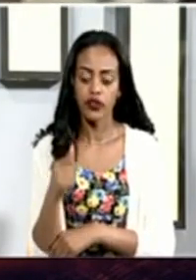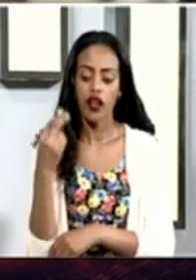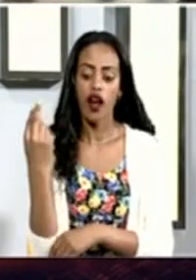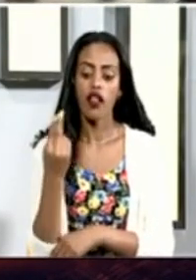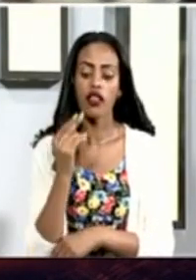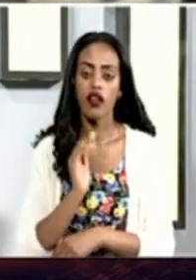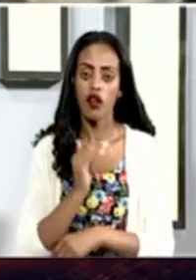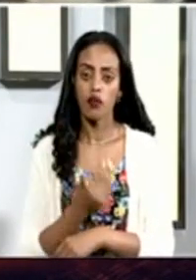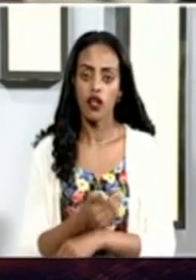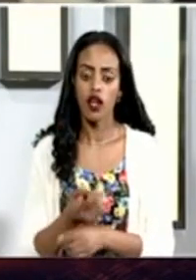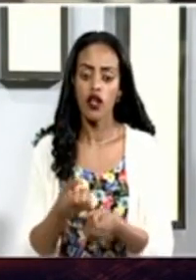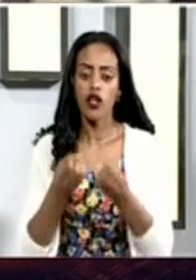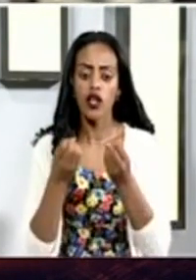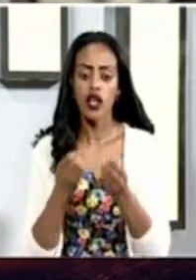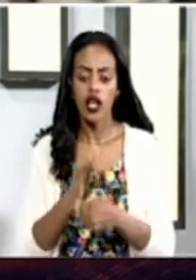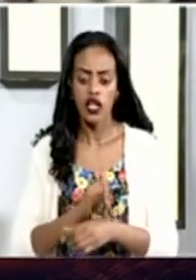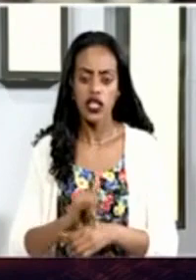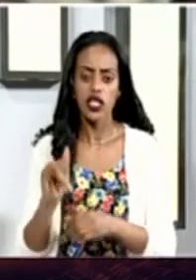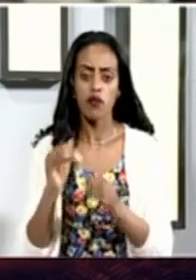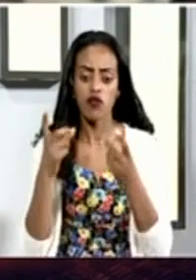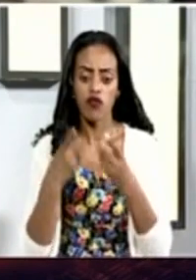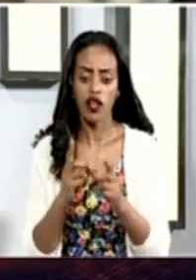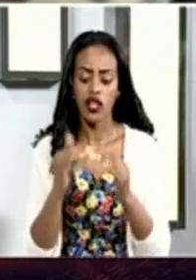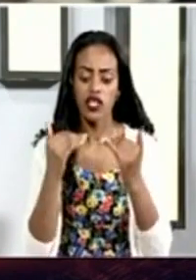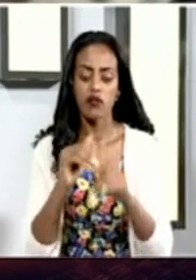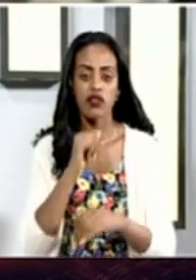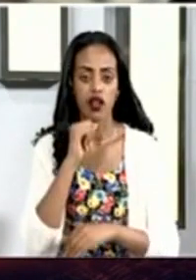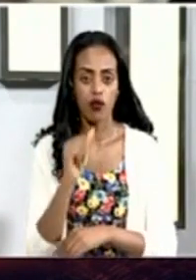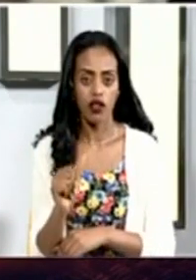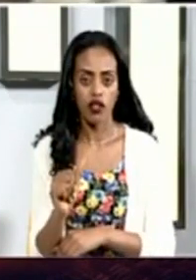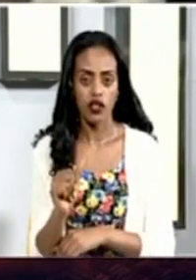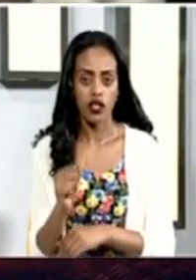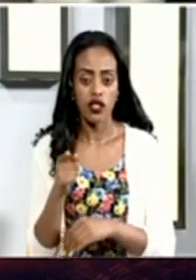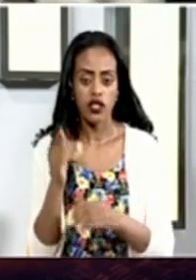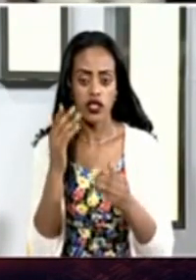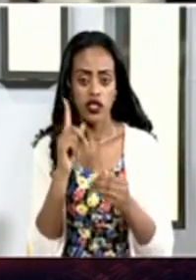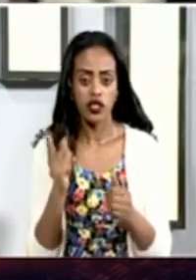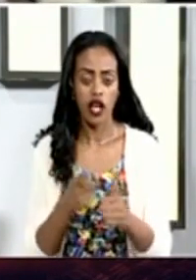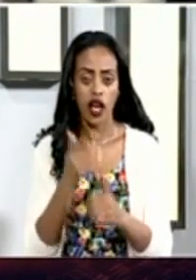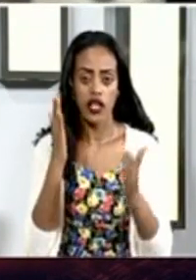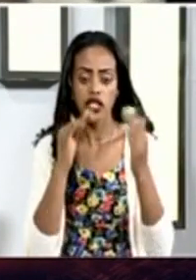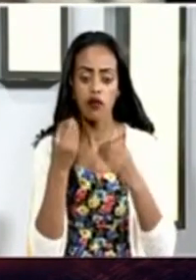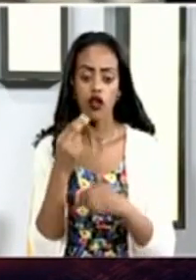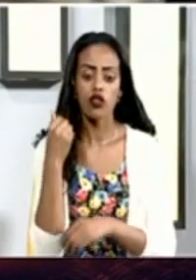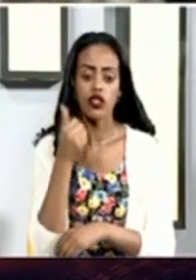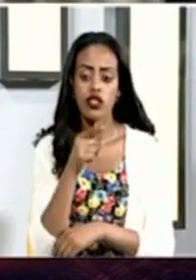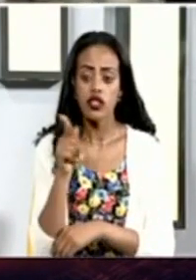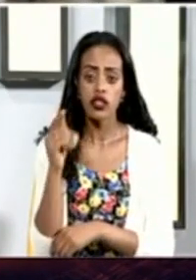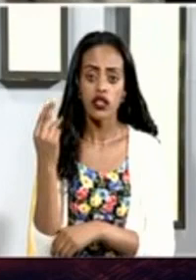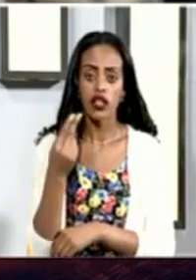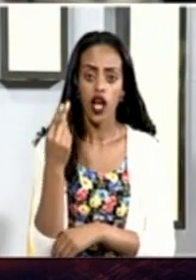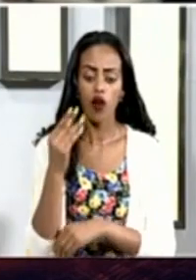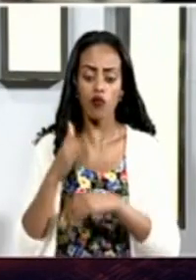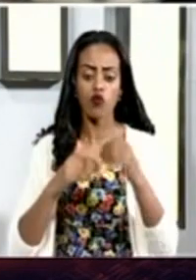أتاقمانا خند تفرعتنا لمتن عين برن زي تحدث أجمع تعيو لتتتك أماي بالمتش